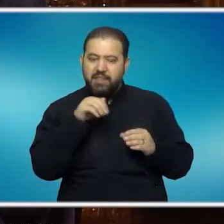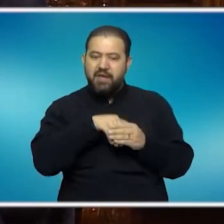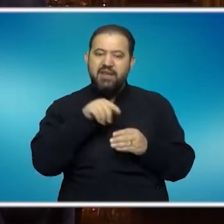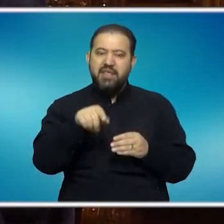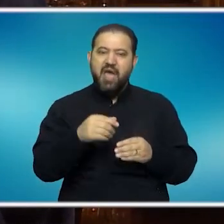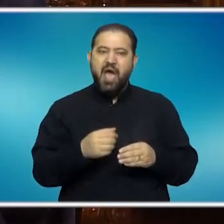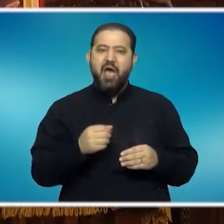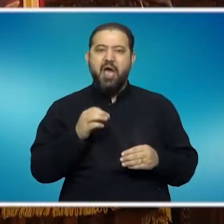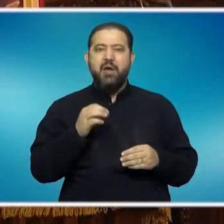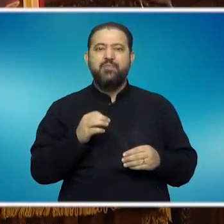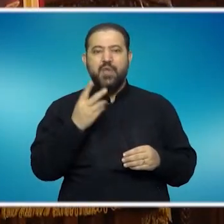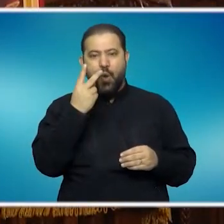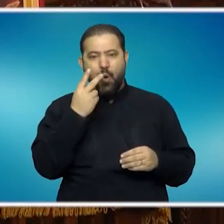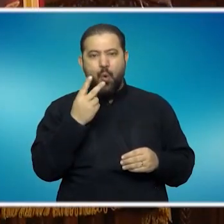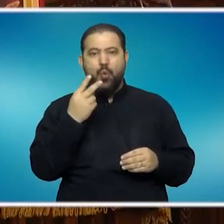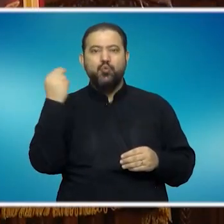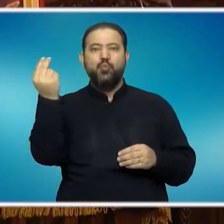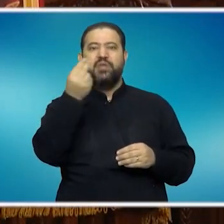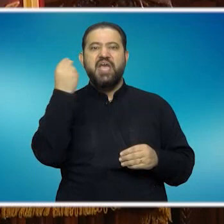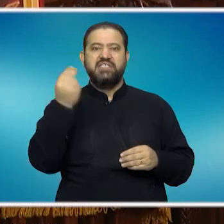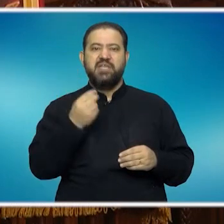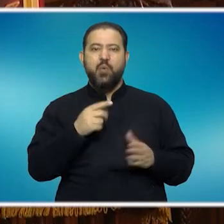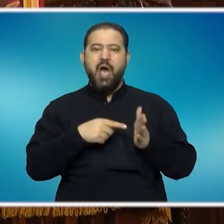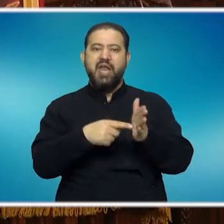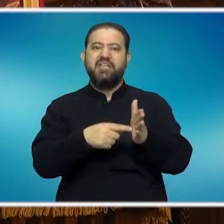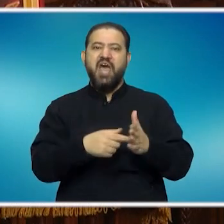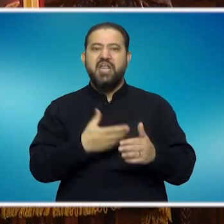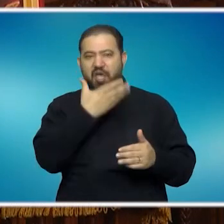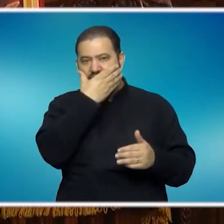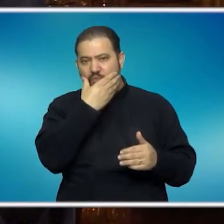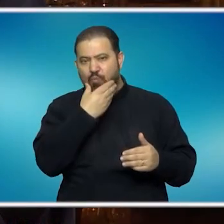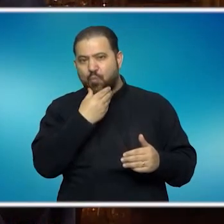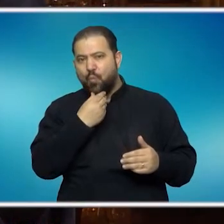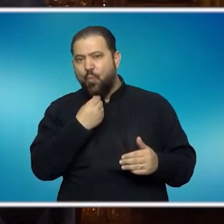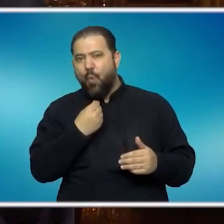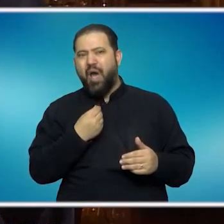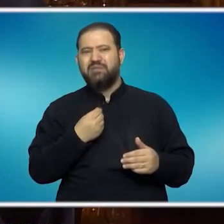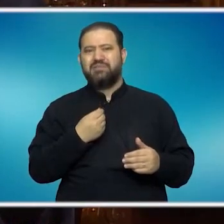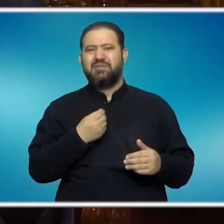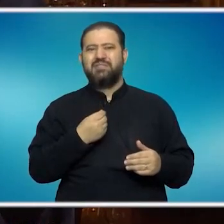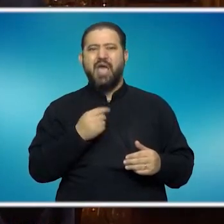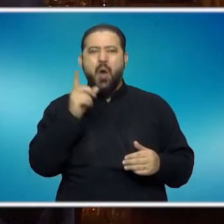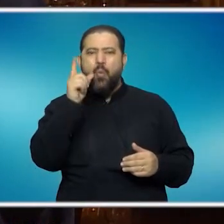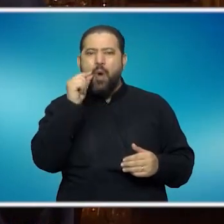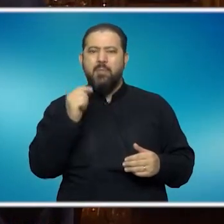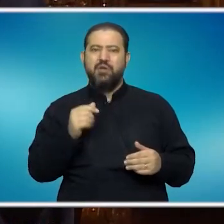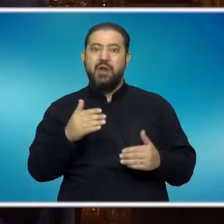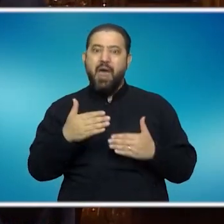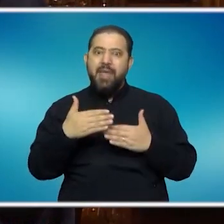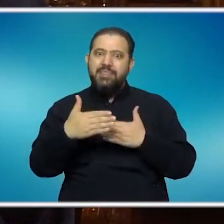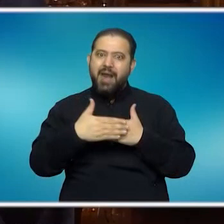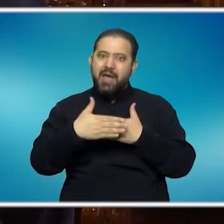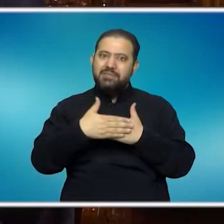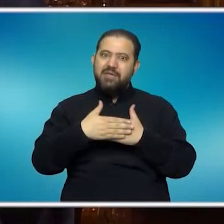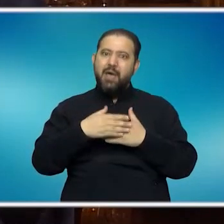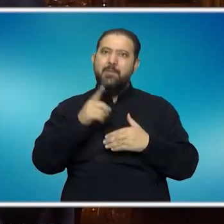Dumnezeu, prin frumusețea ei, a arătat prin ea însăși frumoasa natură comună a oamenilor. L-a